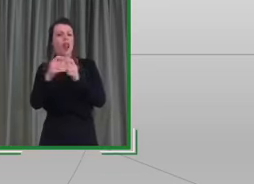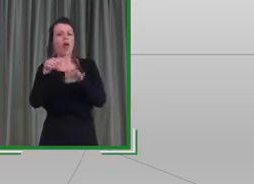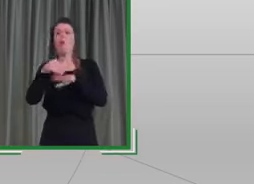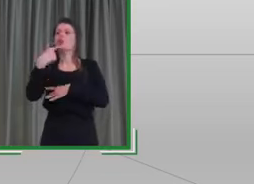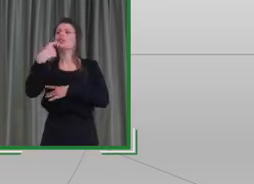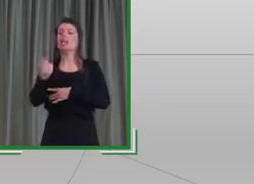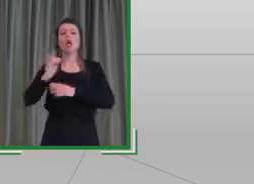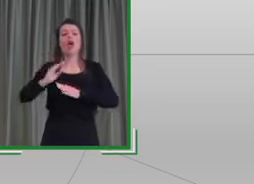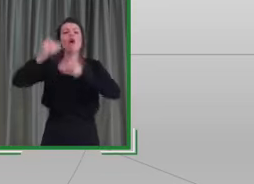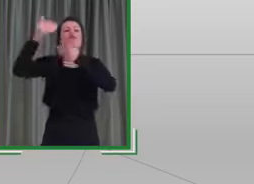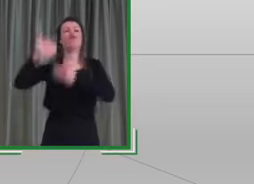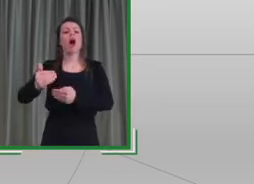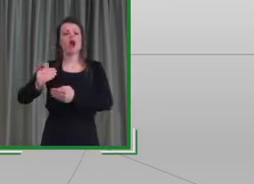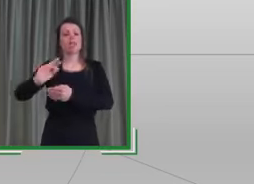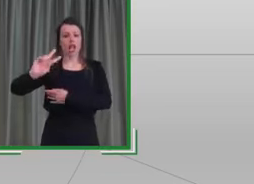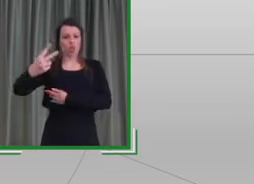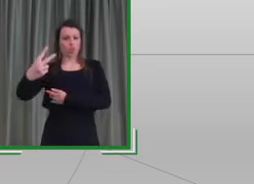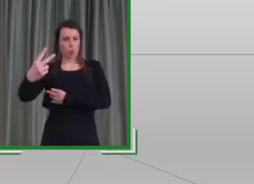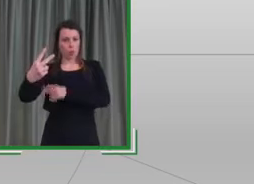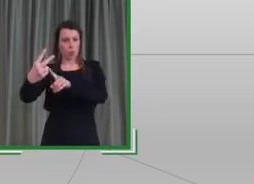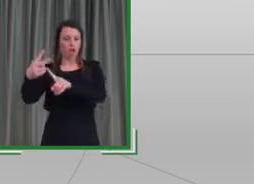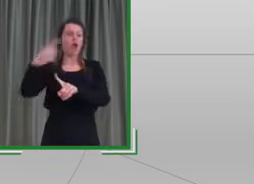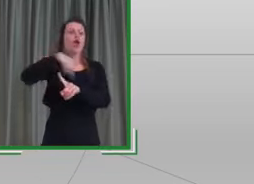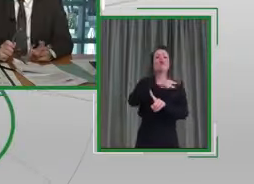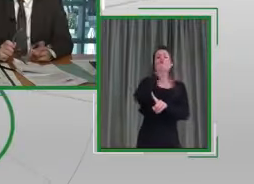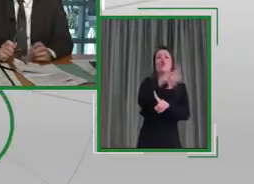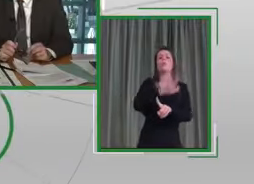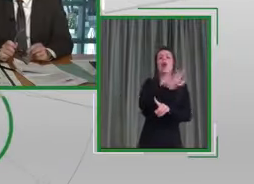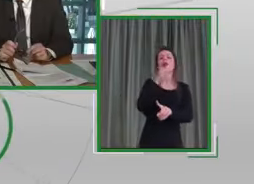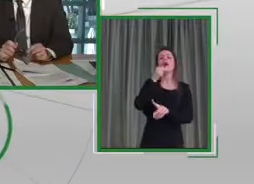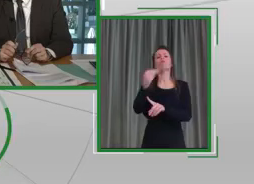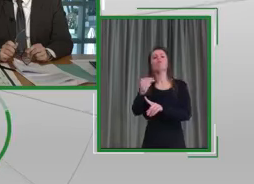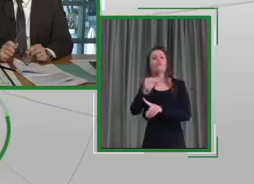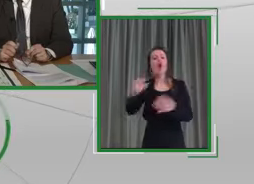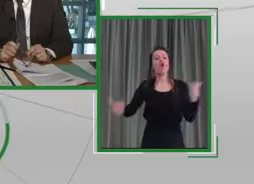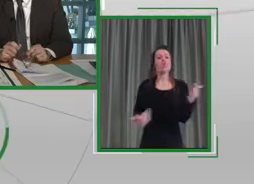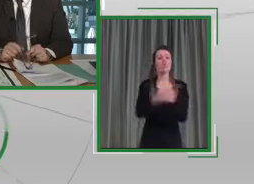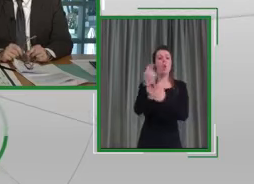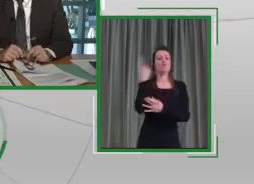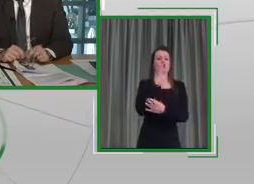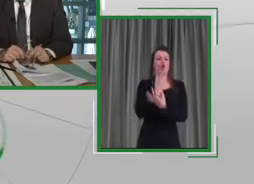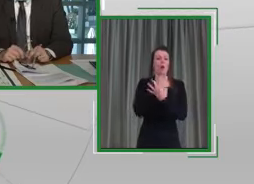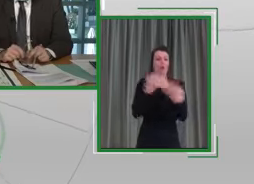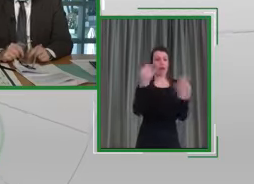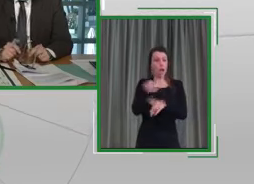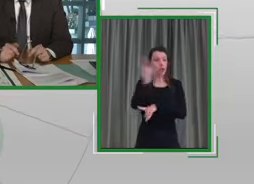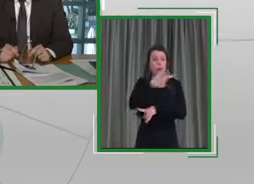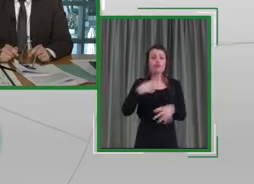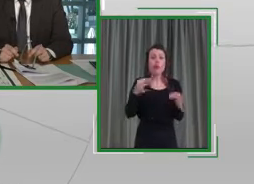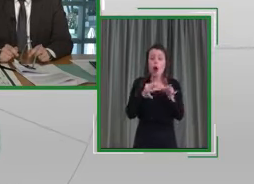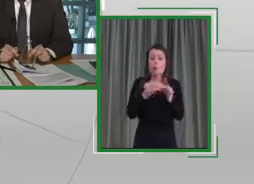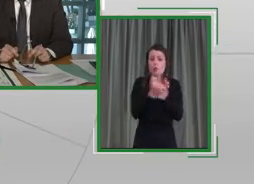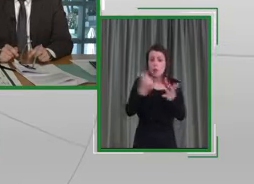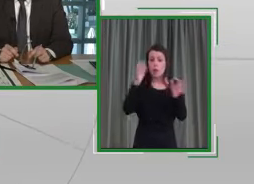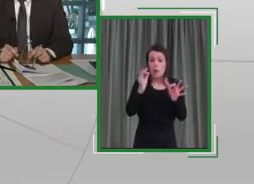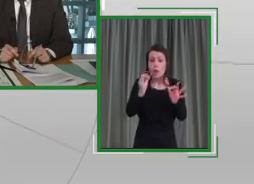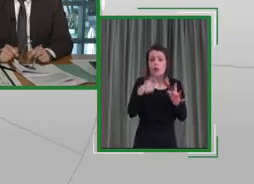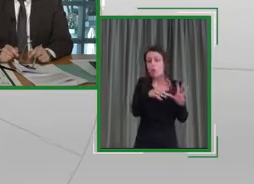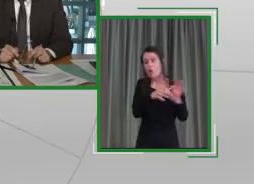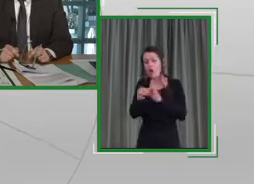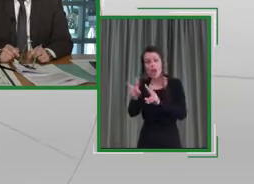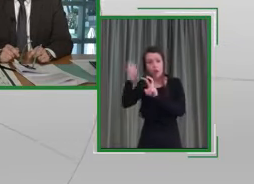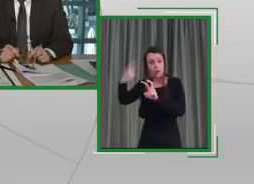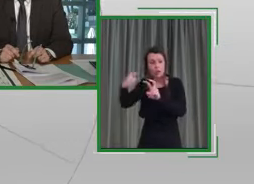domani c'è un appuntamento molto importante che va in questa direzione si ricordiamoci una